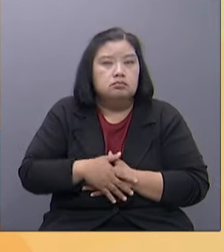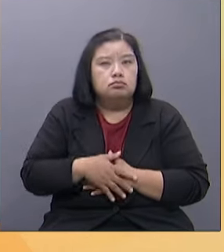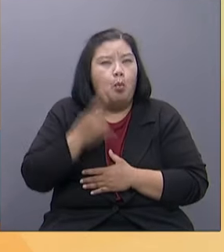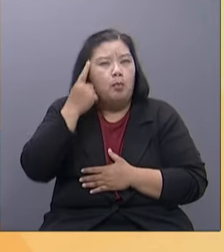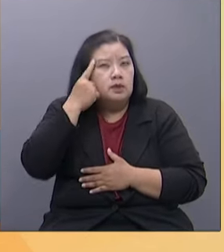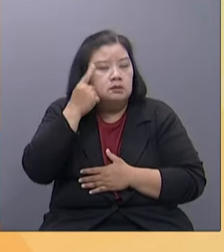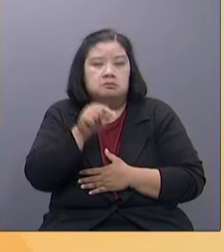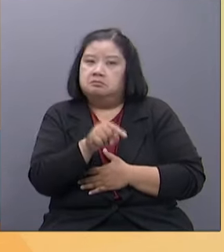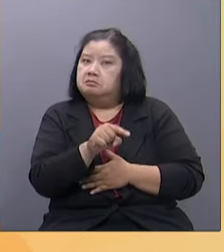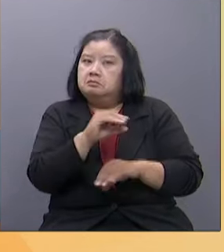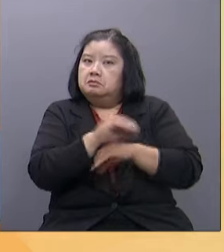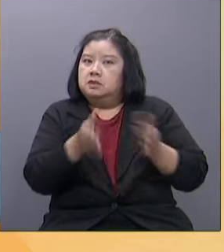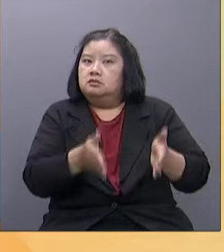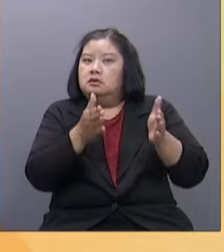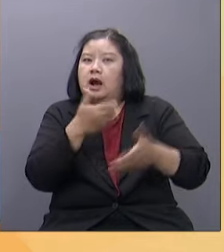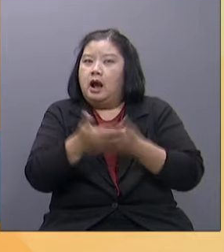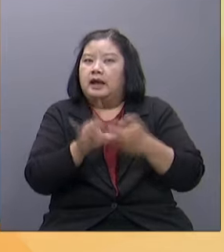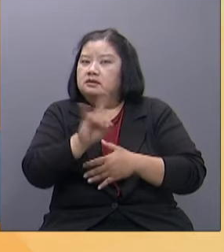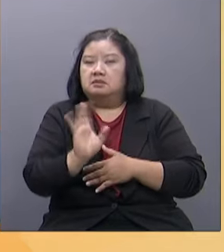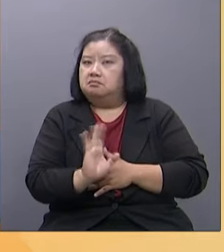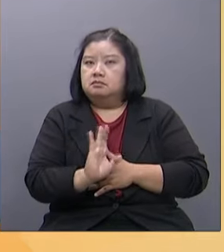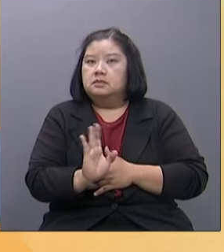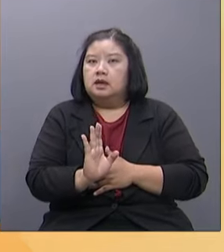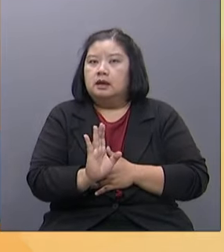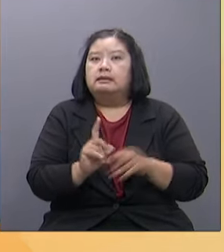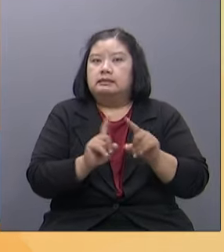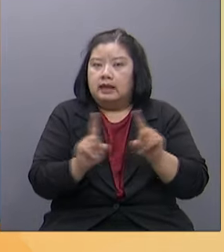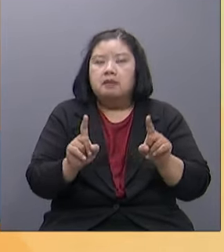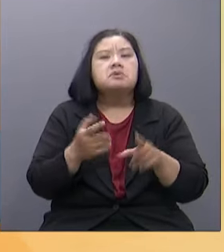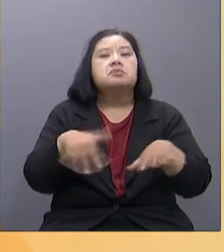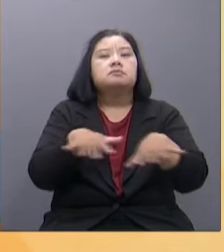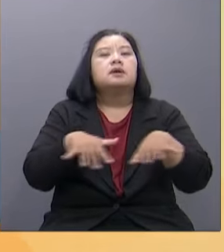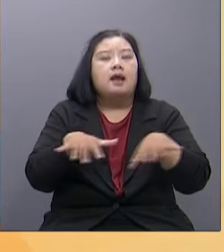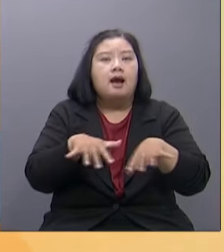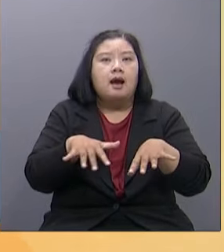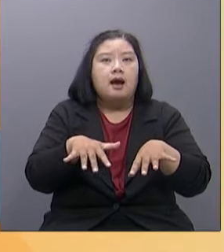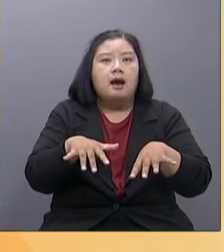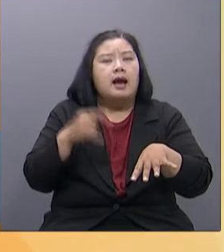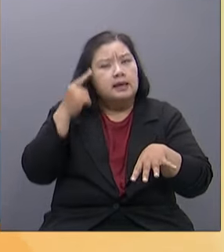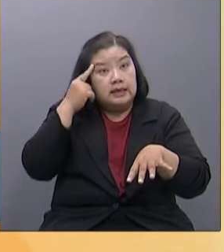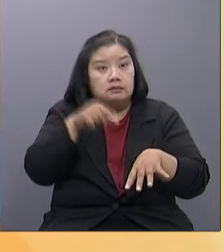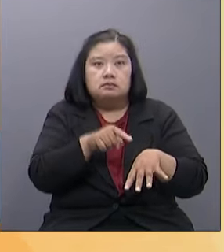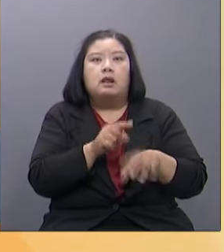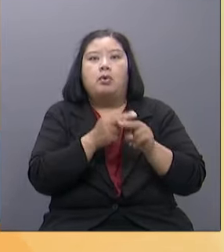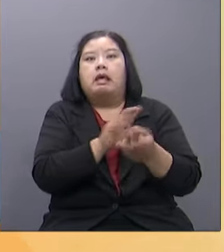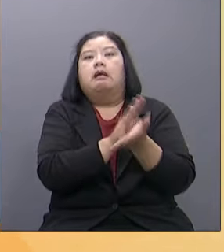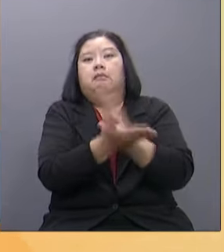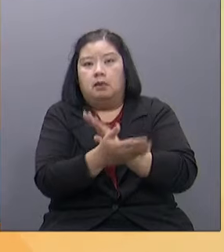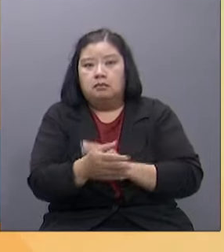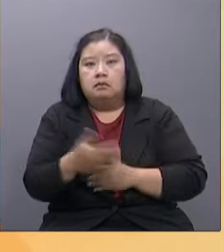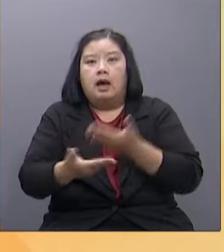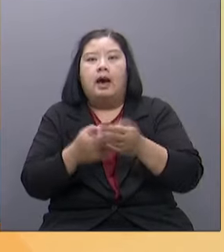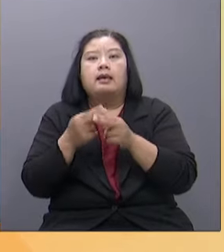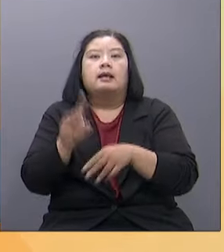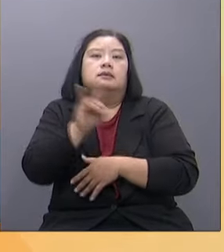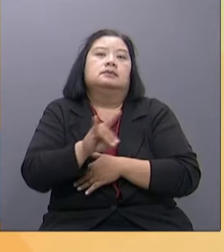ถูกออกแบบมาเพื่อเป็นตลาดค้าสัตว์นะครับอาจะเป็นอาคารทั่วๆไปเแต่เปลี่ยนแปลงการใช้ไอ้คำว่าเปลี่ยนแปลงการใช้เนี่ยมัน